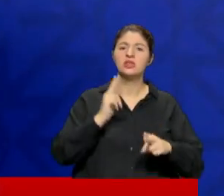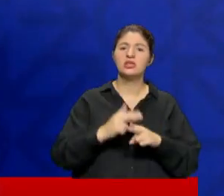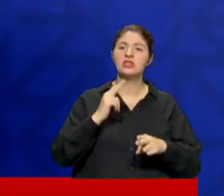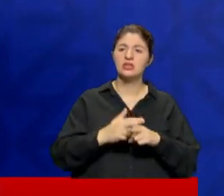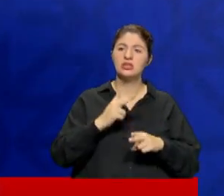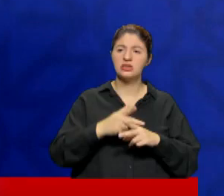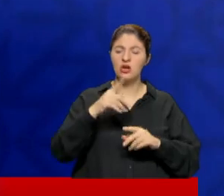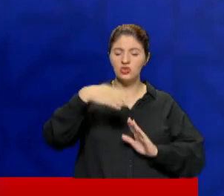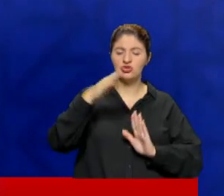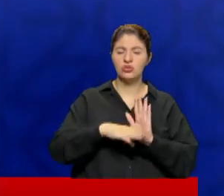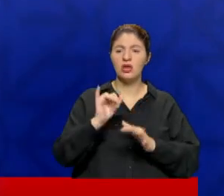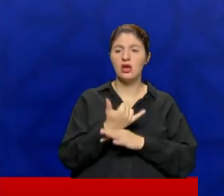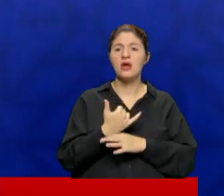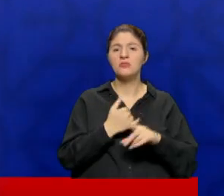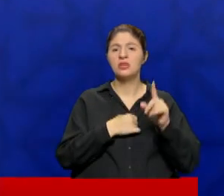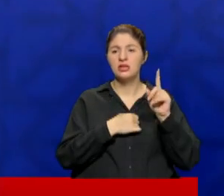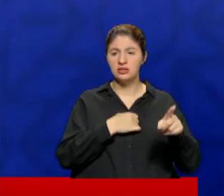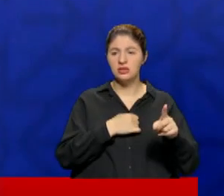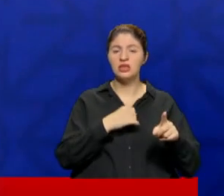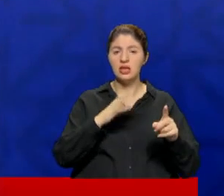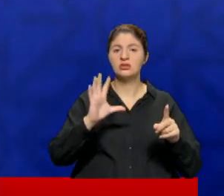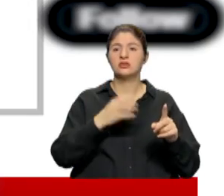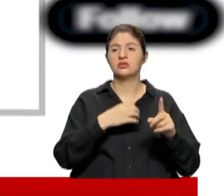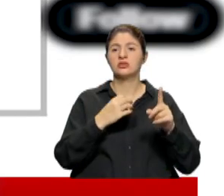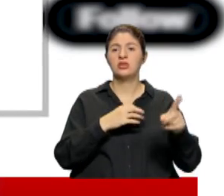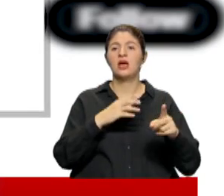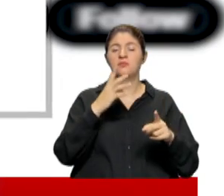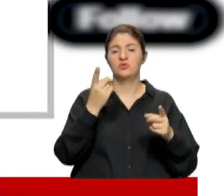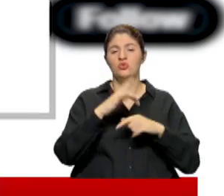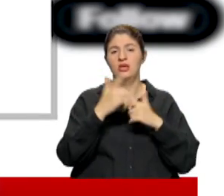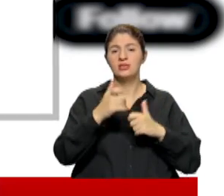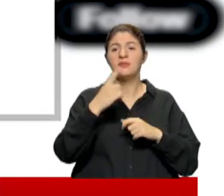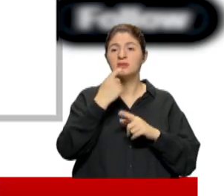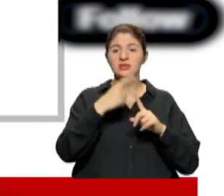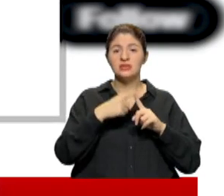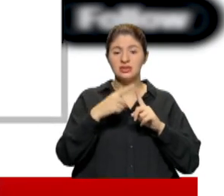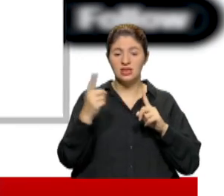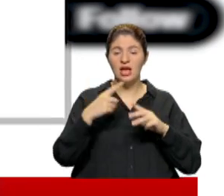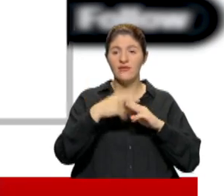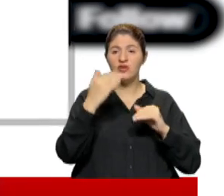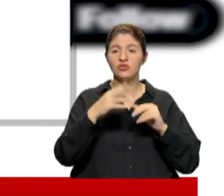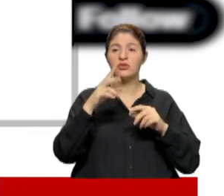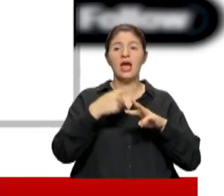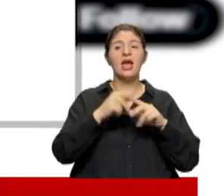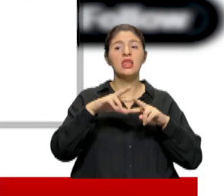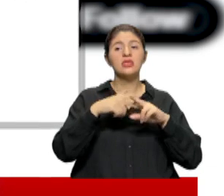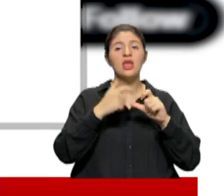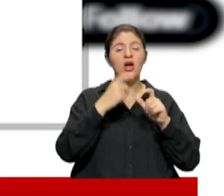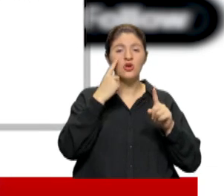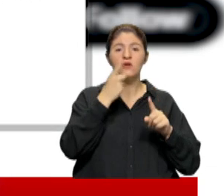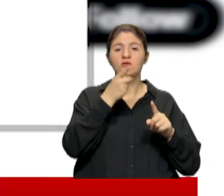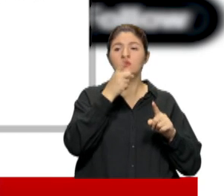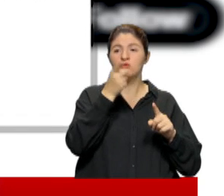düşüre bilil kabiliyetine de sahip bir ülkeyiz yıllık enflasyon enaga göre % 1186 rakamları ayarlama